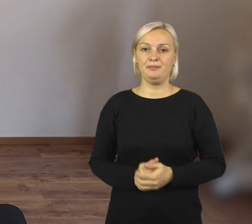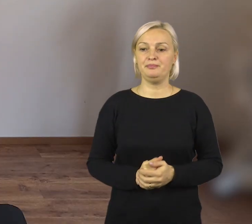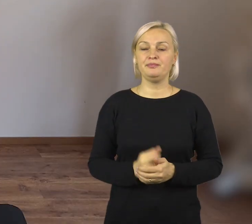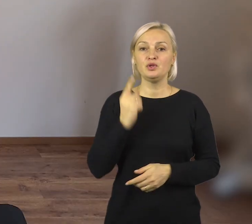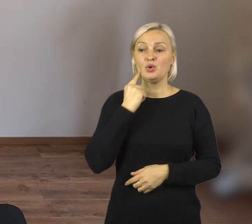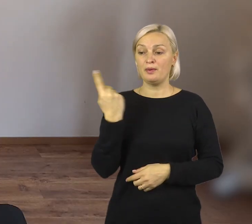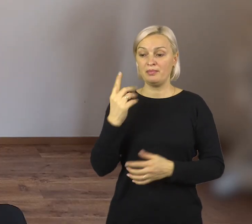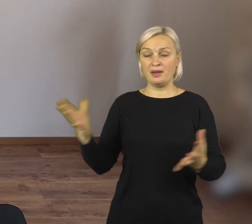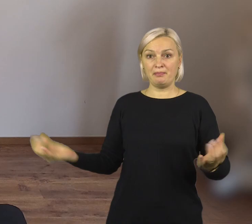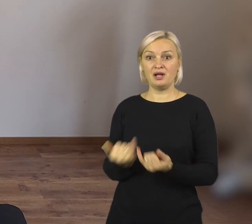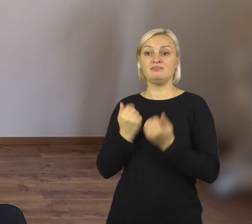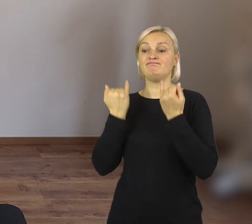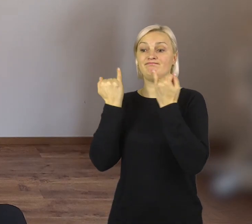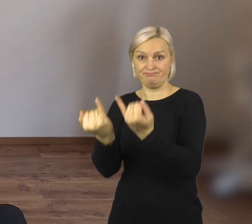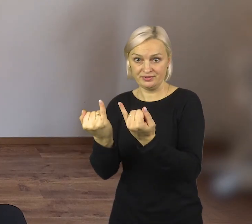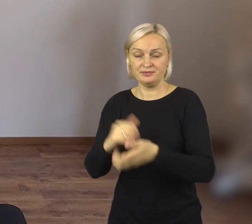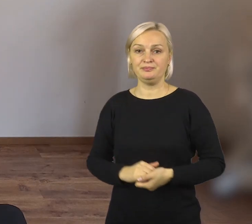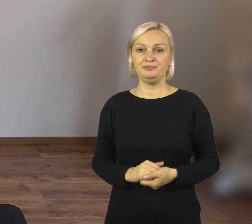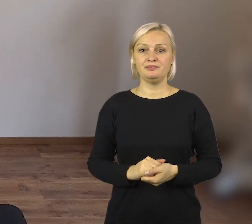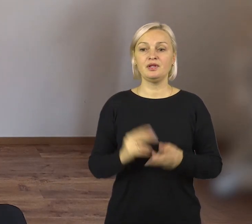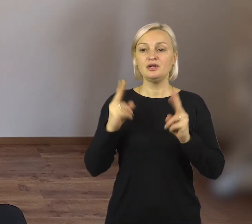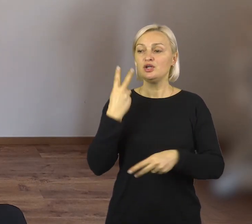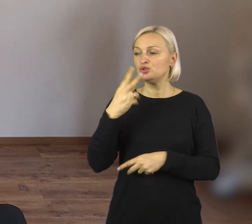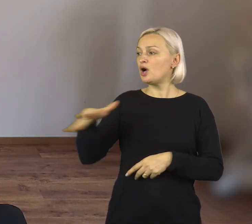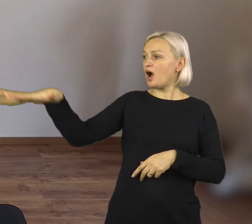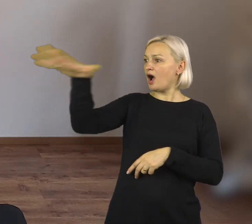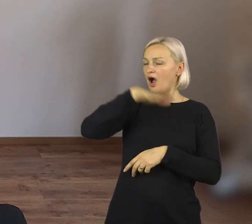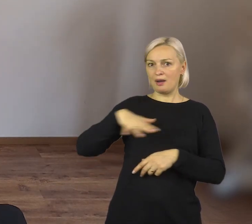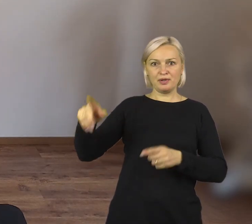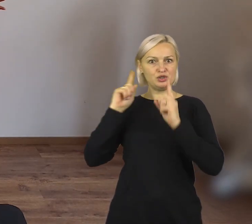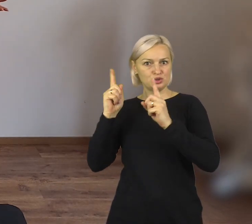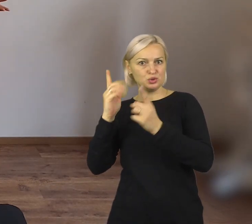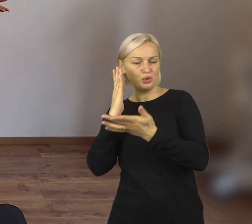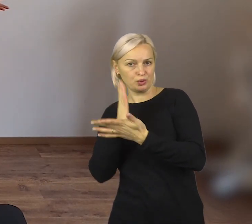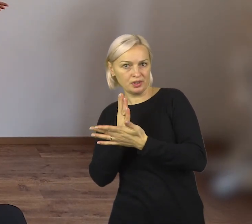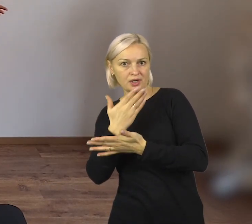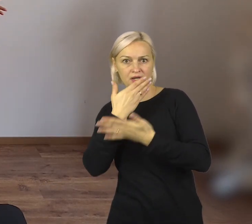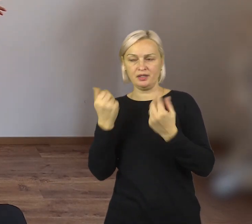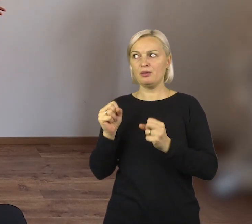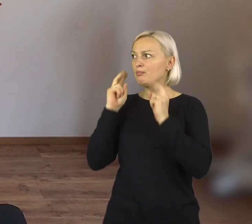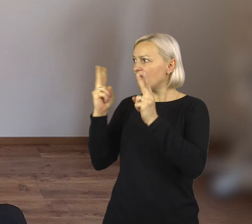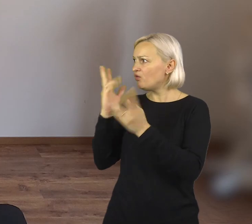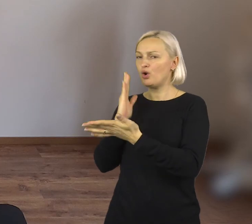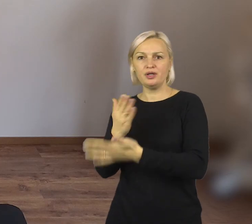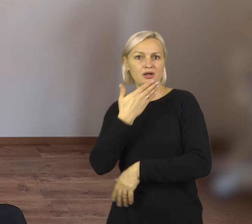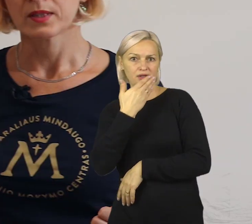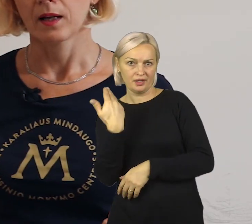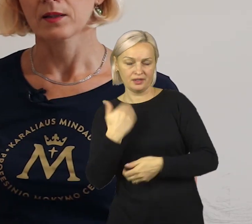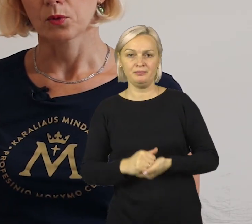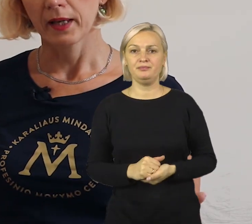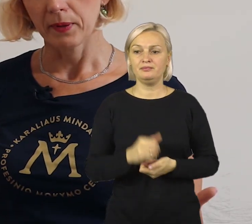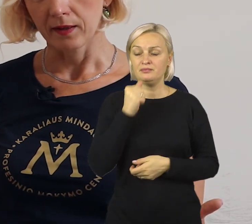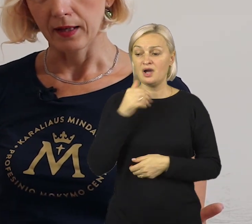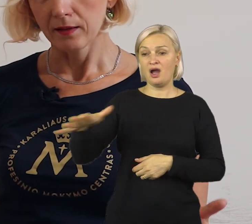pirmą pagalbą, turim įsivertinti, ar mums yra saugu. Numatyti galimus mums pavojus. Jeigu mums